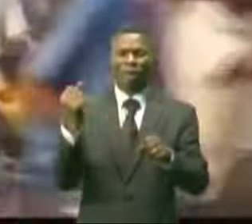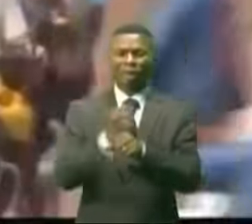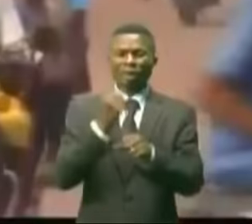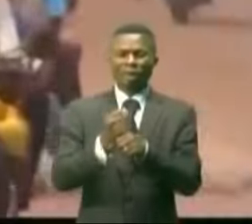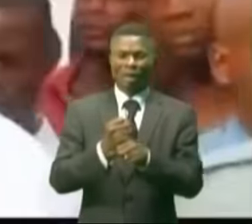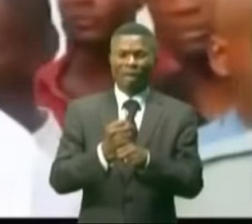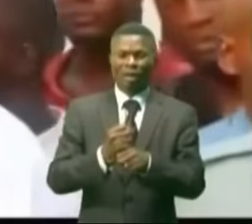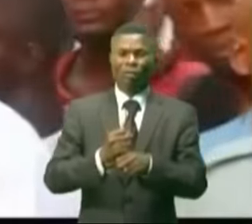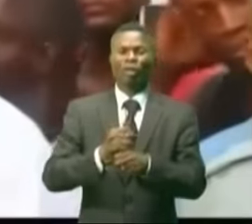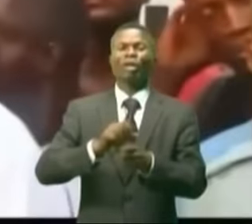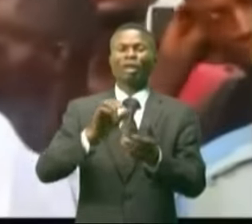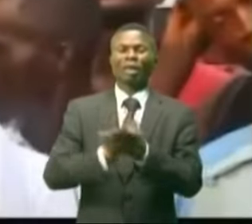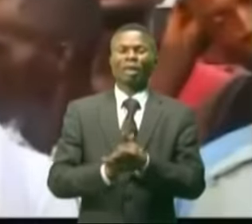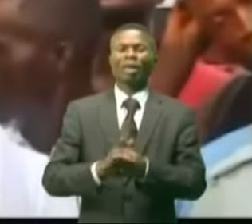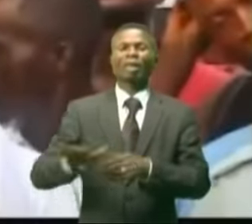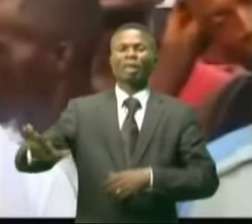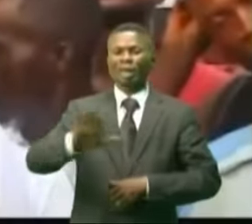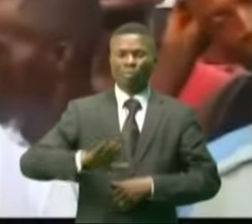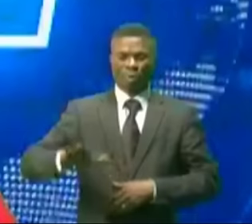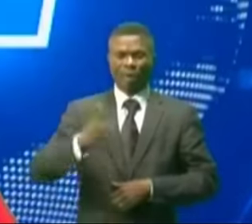nouvelles charges républicaines.